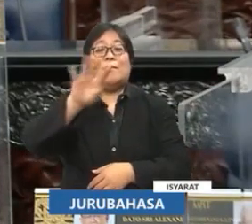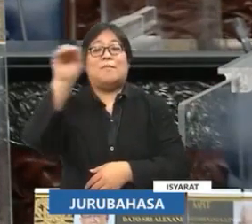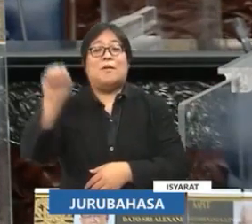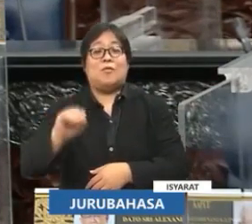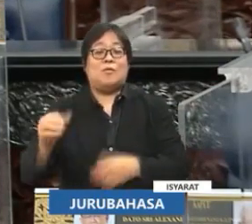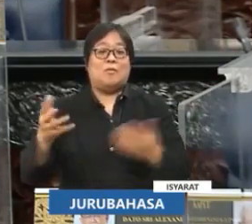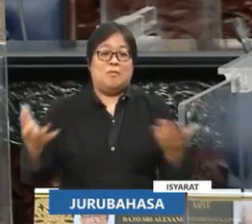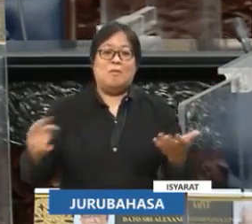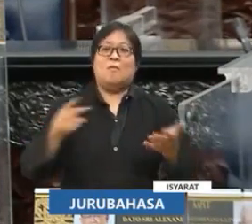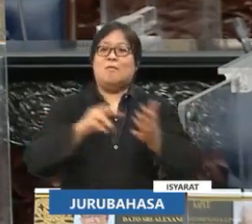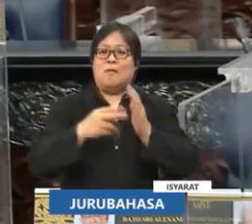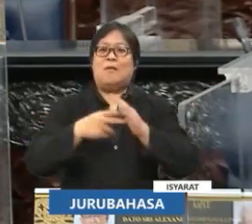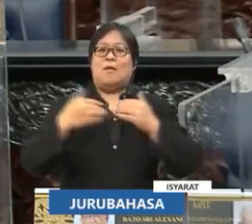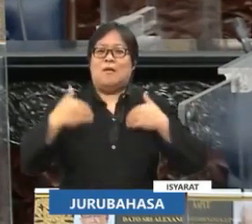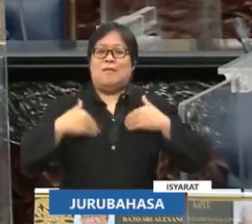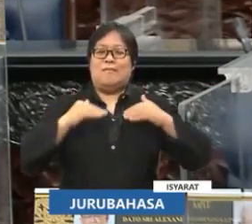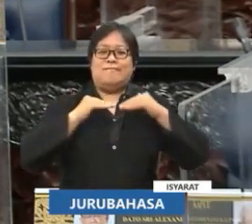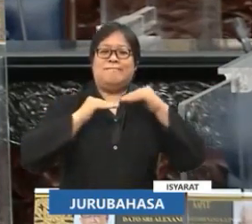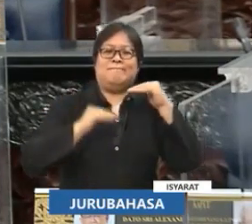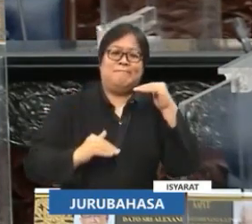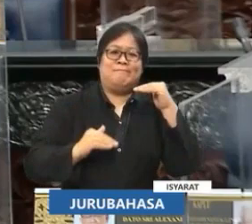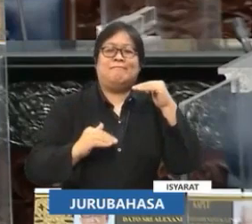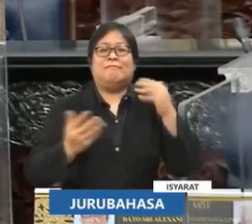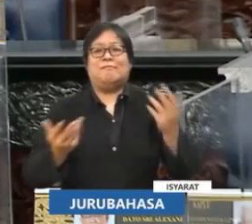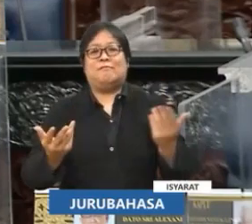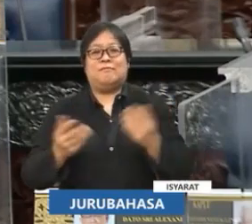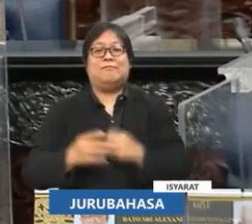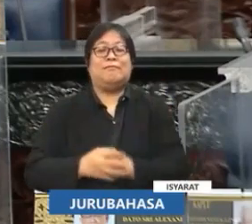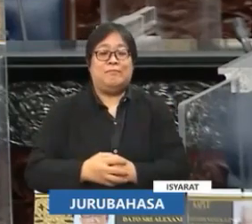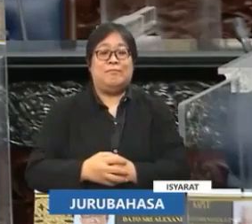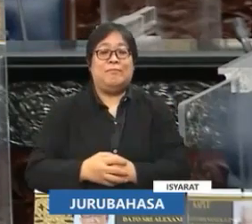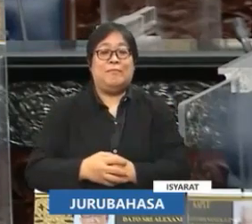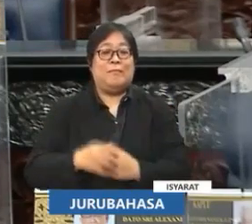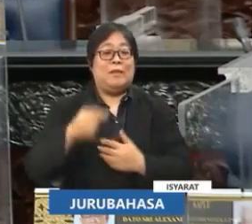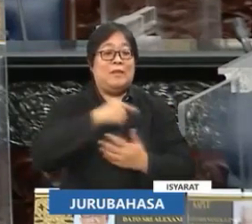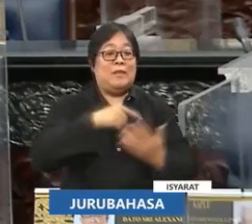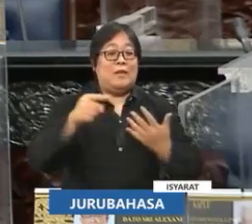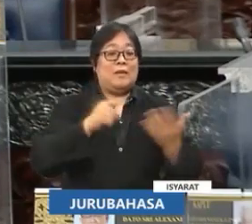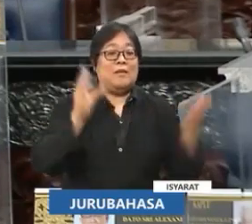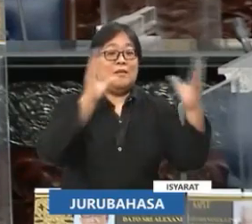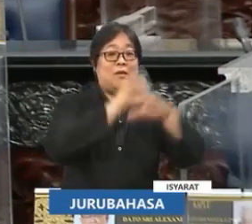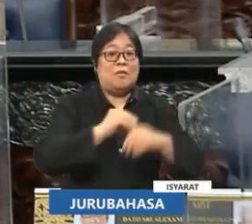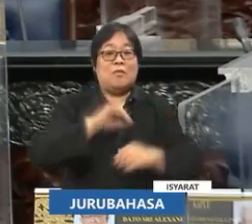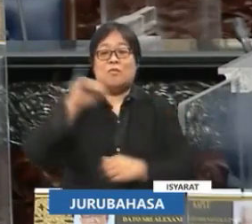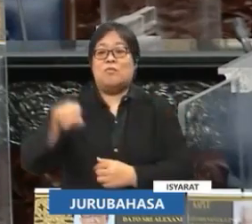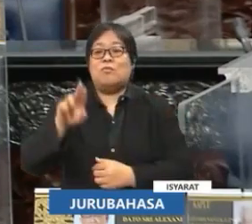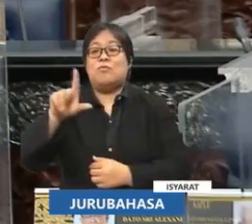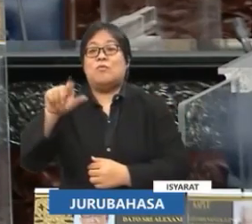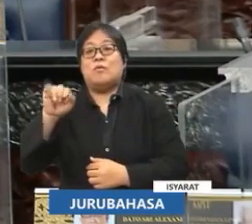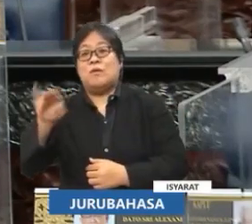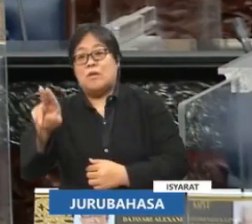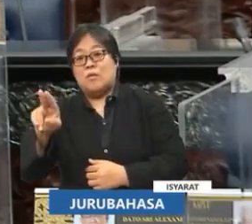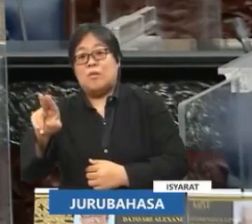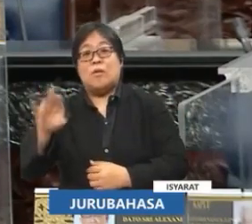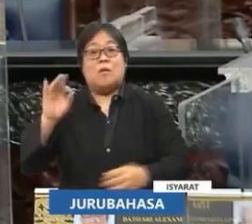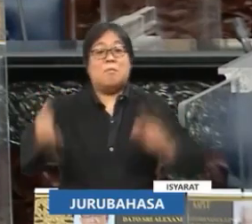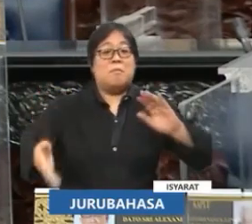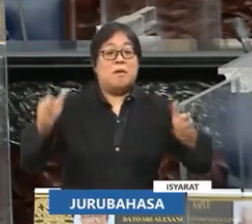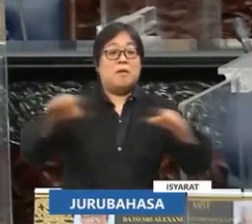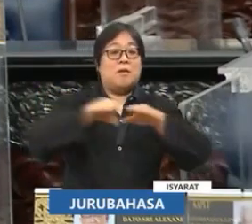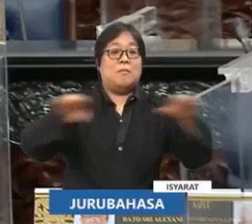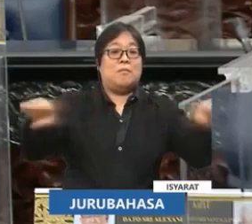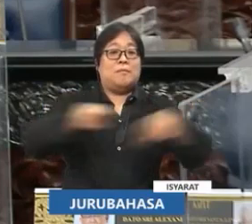27.34%. Jadi terdapat kesenjangan yang besar di antara Sarawak dengan Julau, apalagi dibandingkan dengan